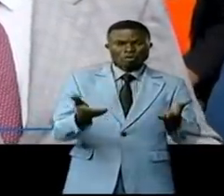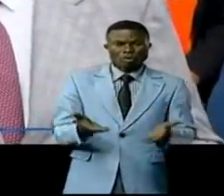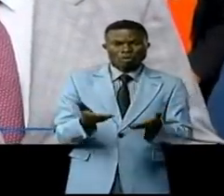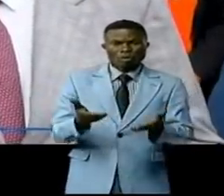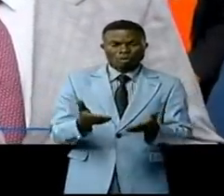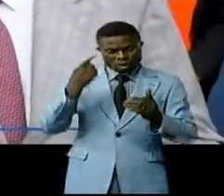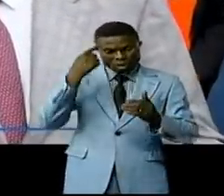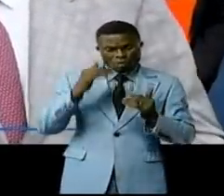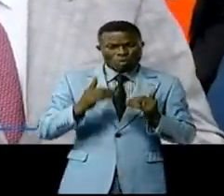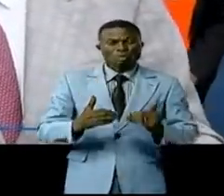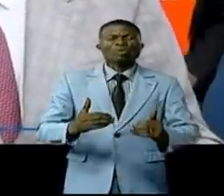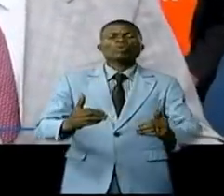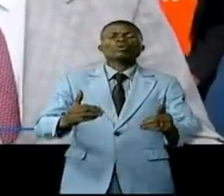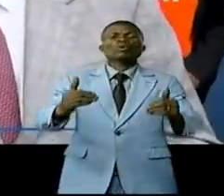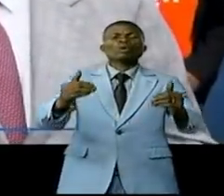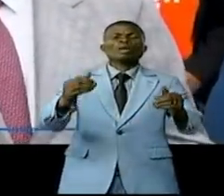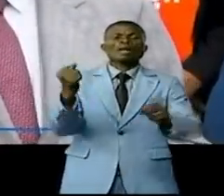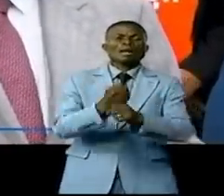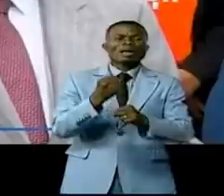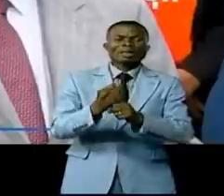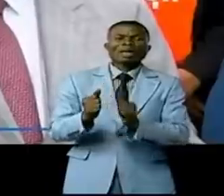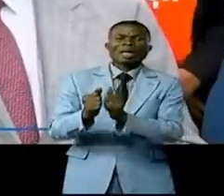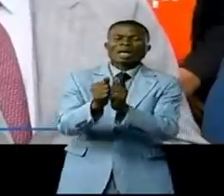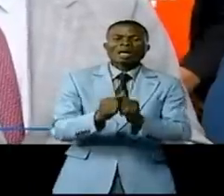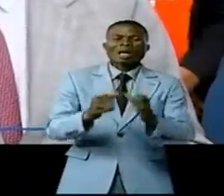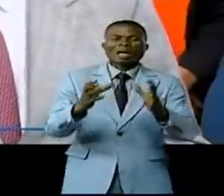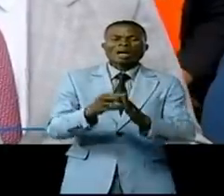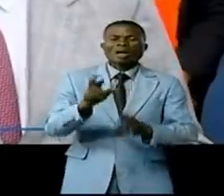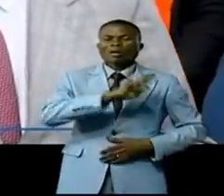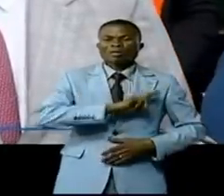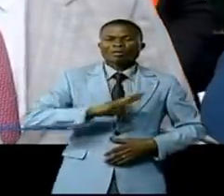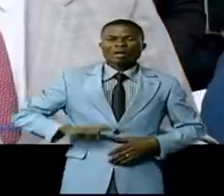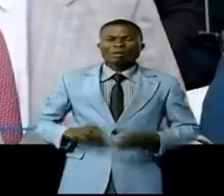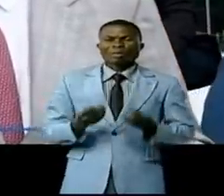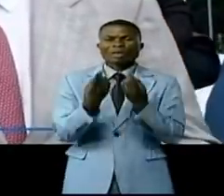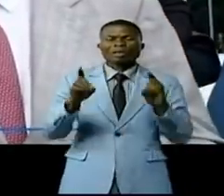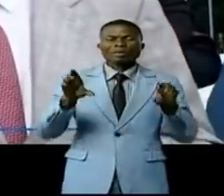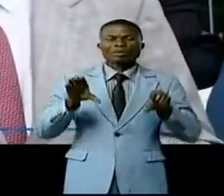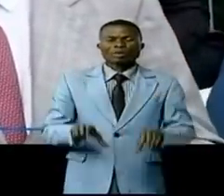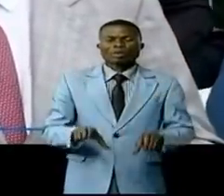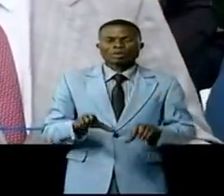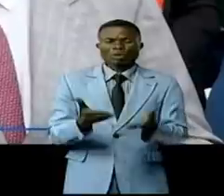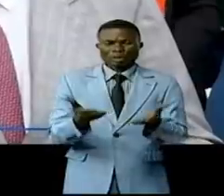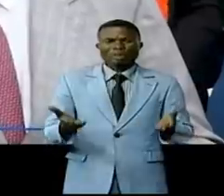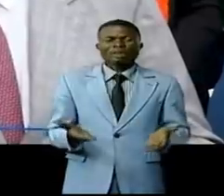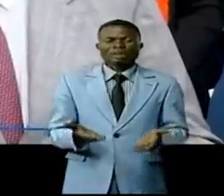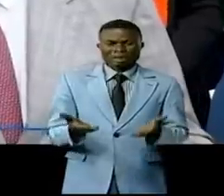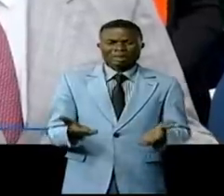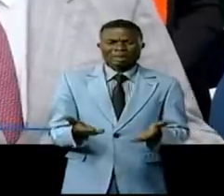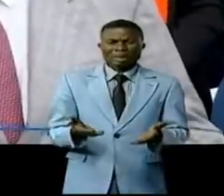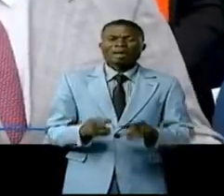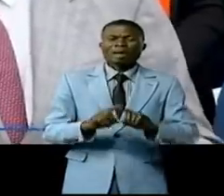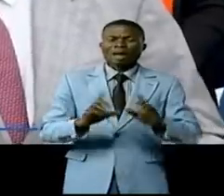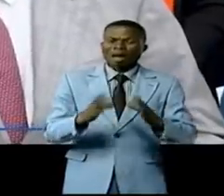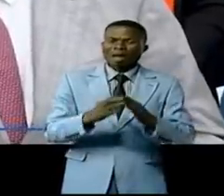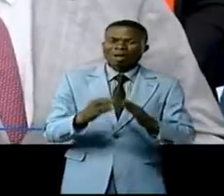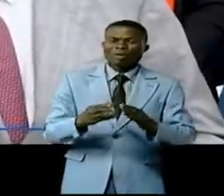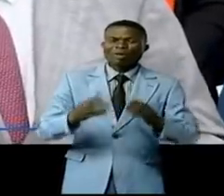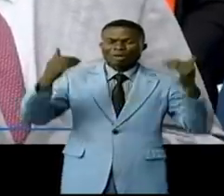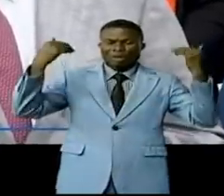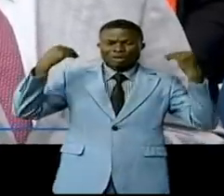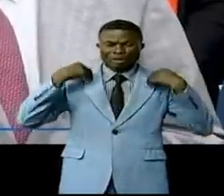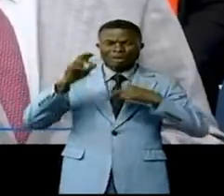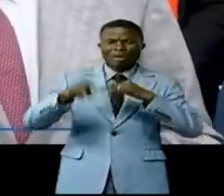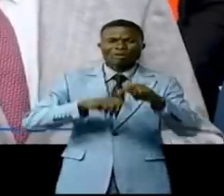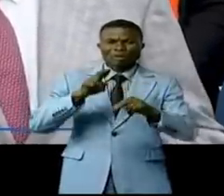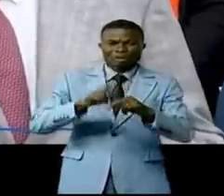continuer à travailler en partenariat, en véritable partenariat avec le gouvernement de la RDC, avec le Comité national des Jeux